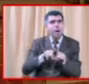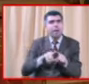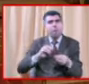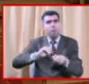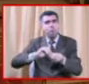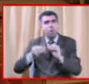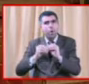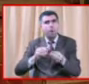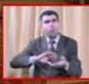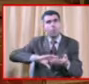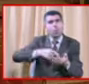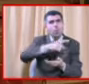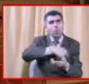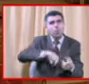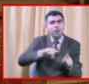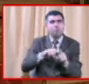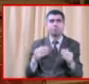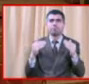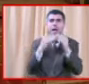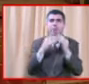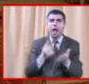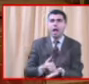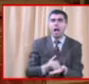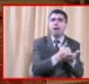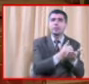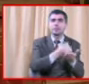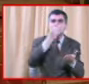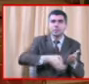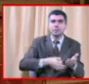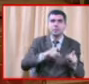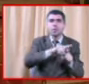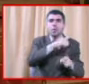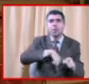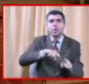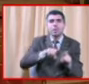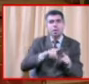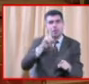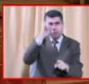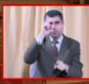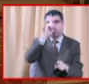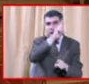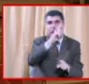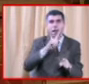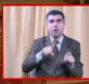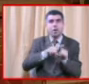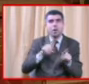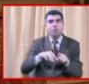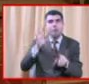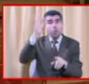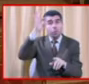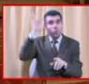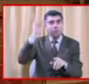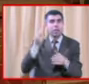يشكل مستشفى ديال ميدلت يعني اسبقيه بالنسبه ليه. نتمنوا ان شاء الله نداركوا هذه الامور، ونتمنوا ان شاء الله باش تعينوا بطبيعه